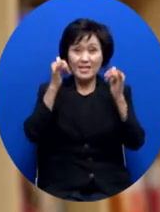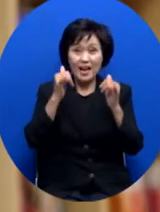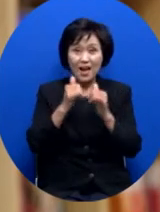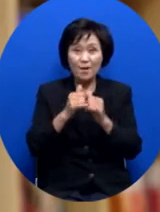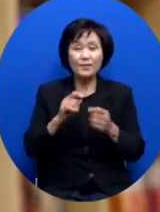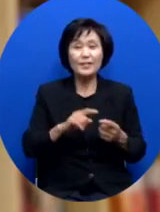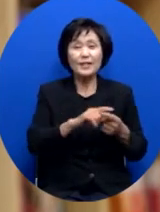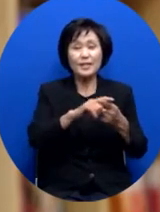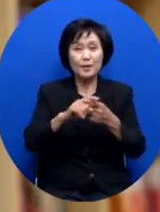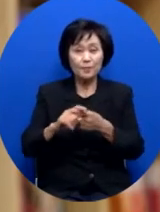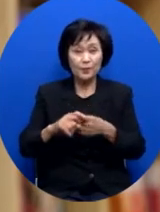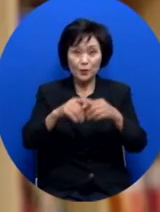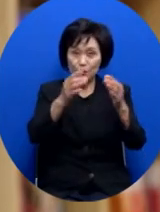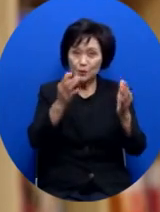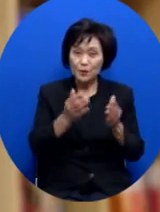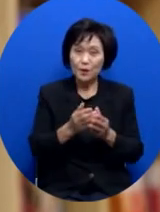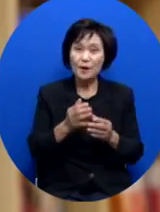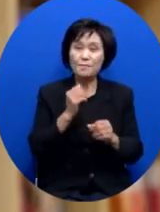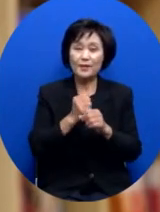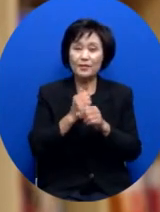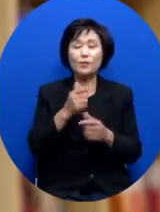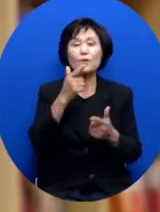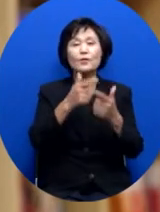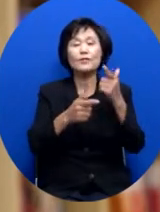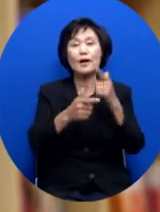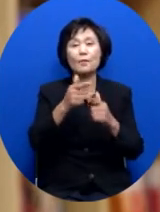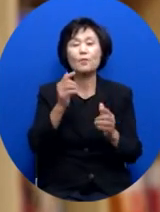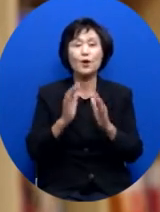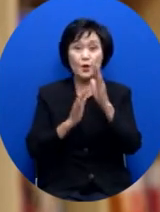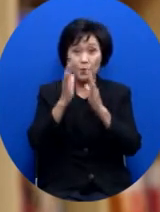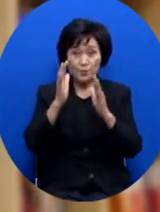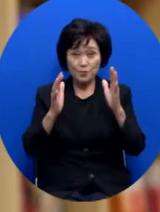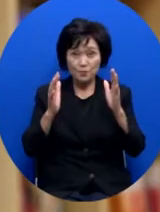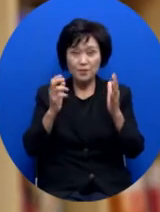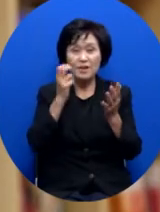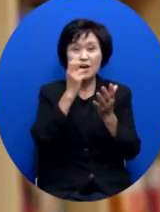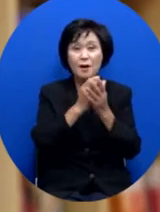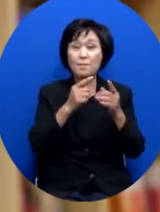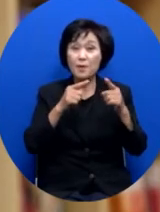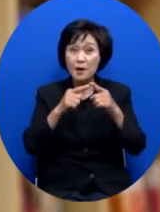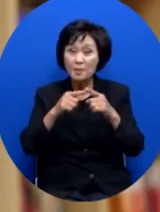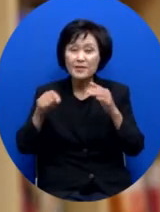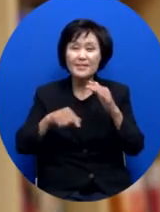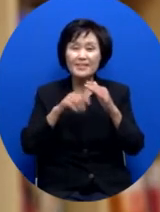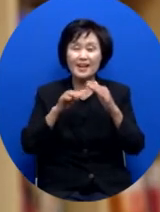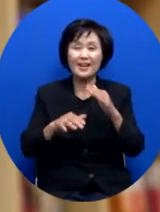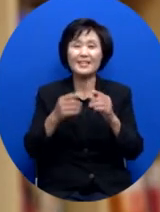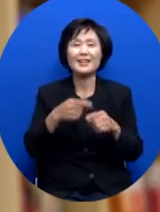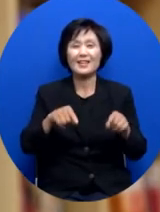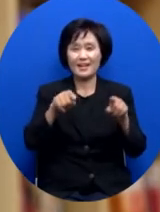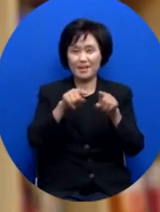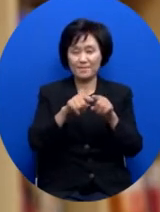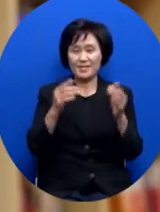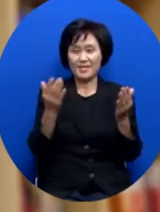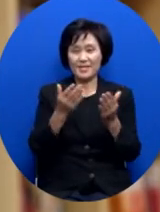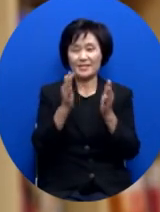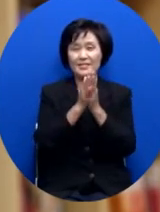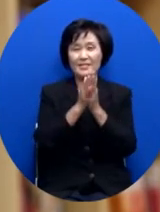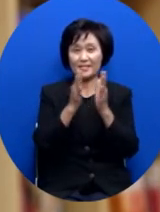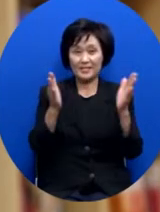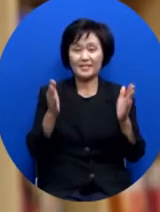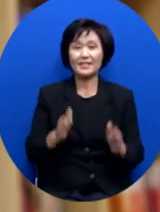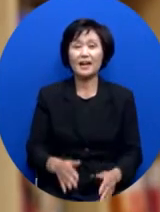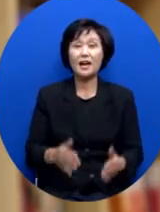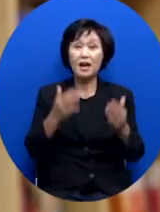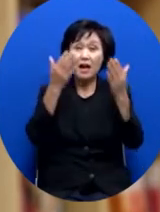교육 선교 공동체 나무와 숲이 라는 법이다 4 나무와숲 학교를 함께 시작하게 되었습니다 어학교 를 하면서